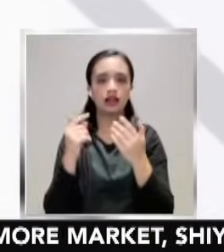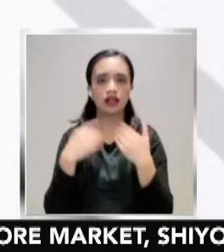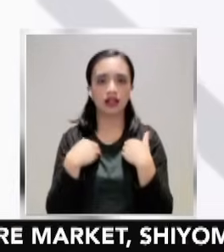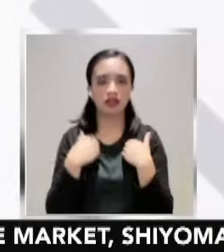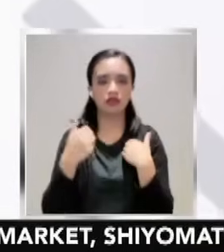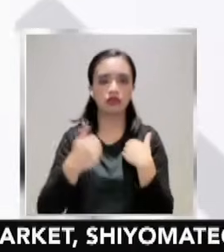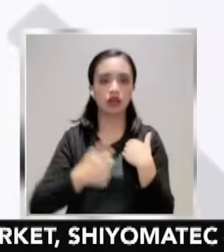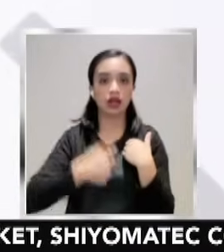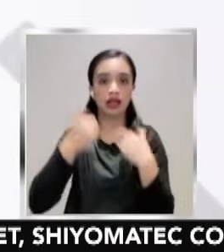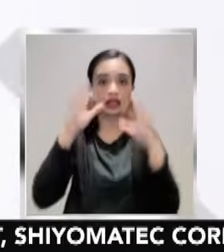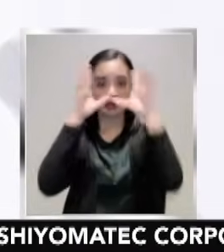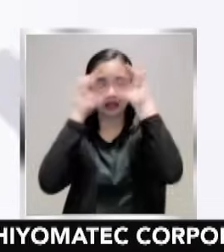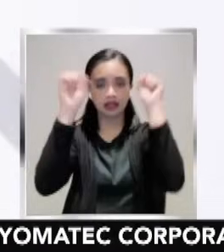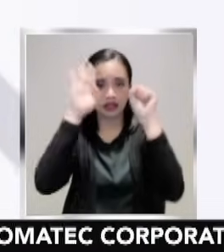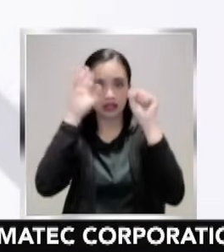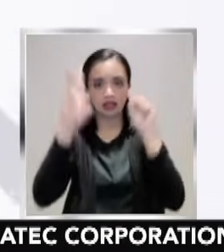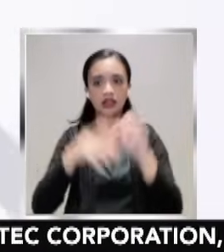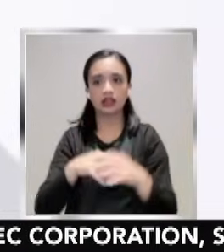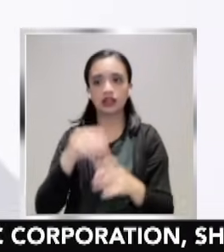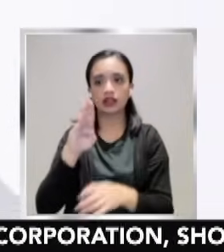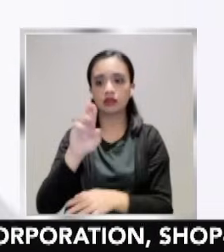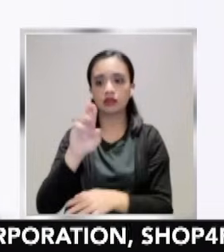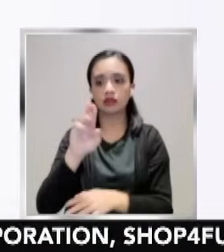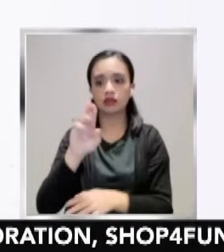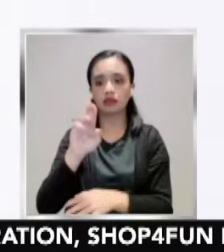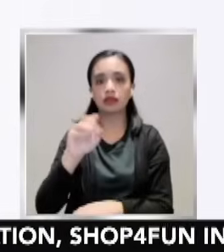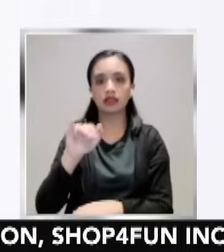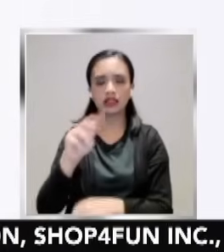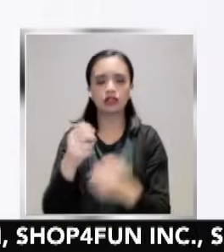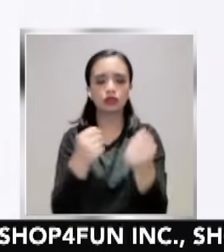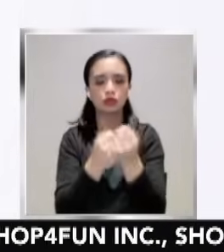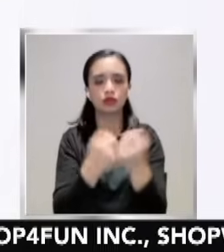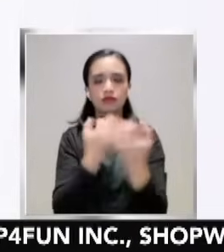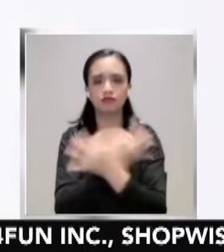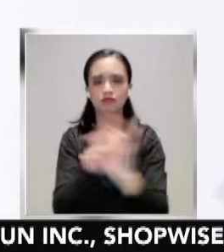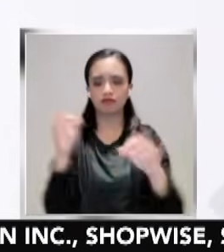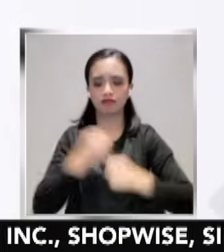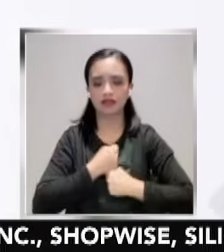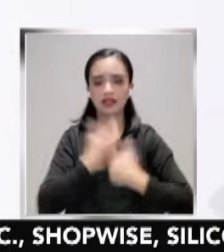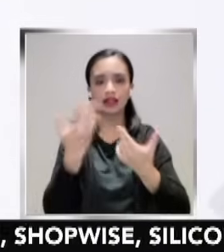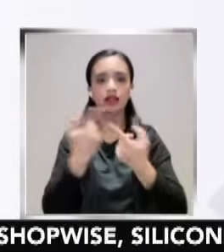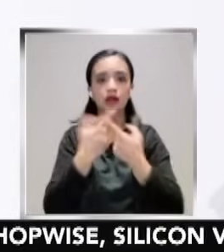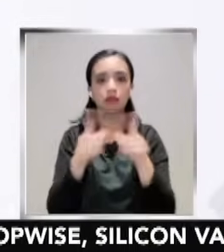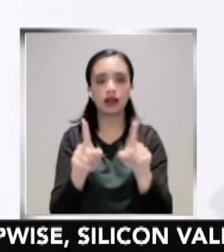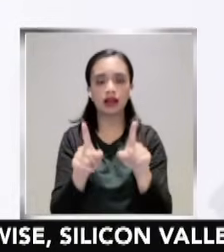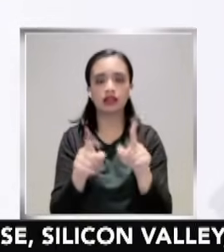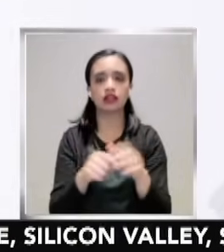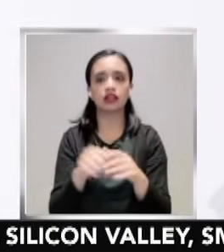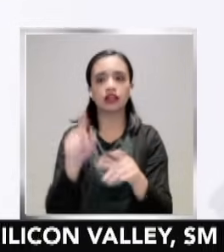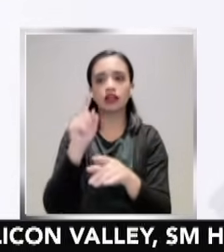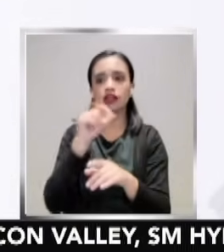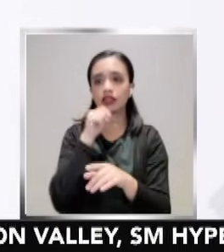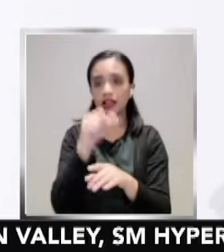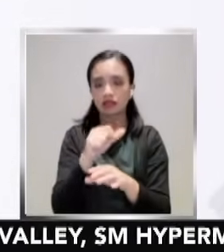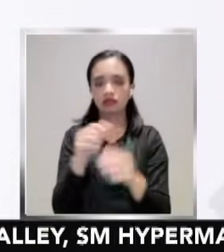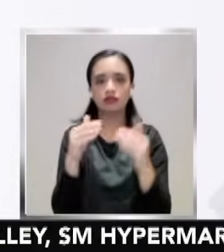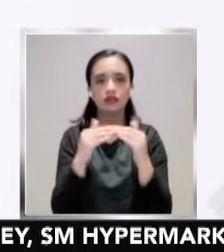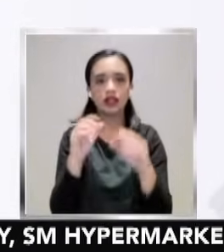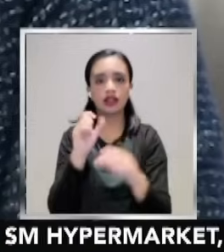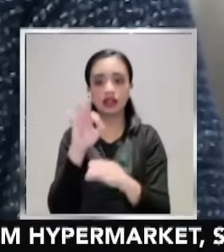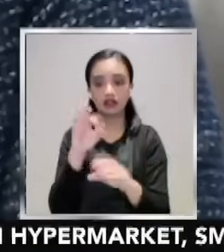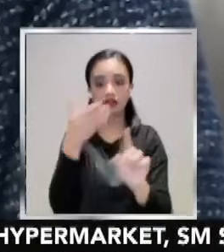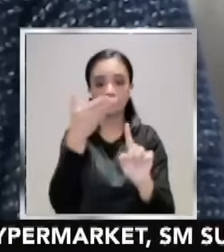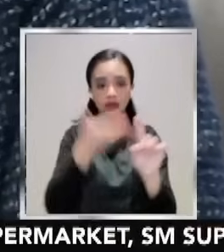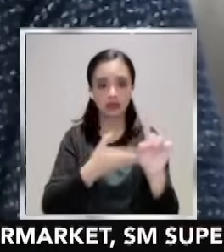bersamin ang malayang pagpapahayag pero hindi raw Makatwiran na bahagi ng administrasyon ang isang taong naninira umano